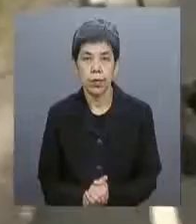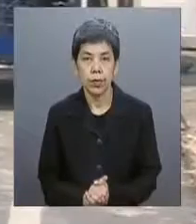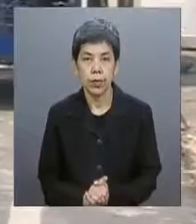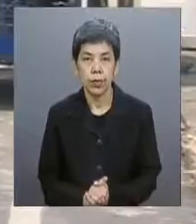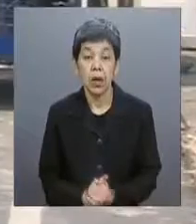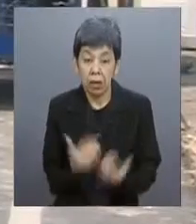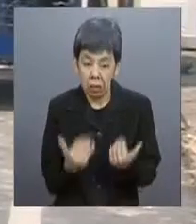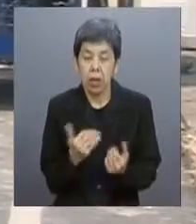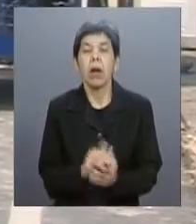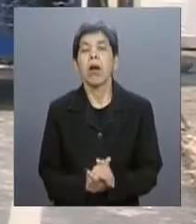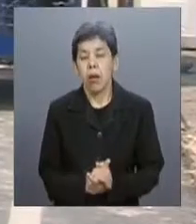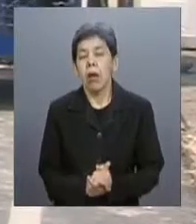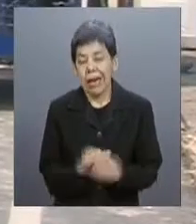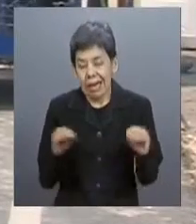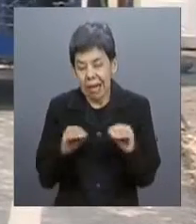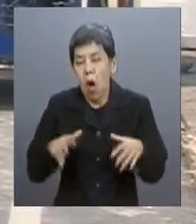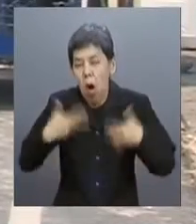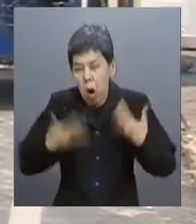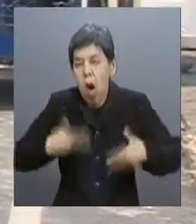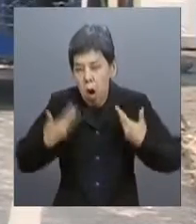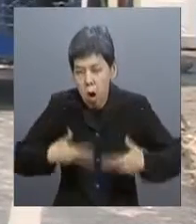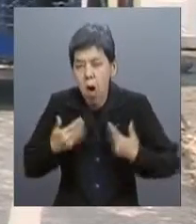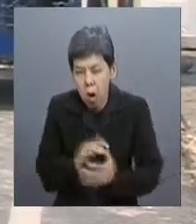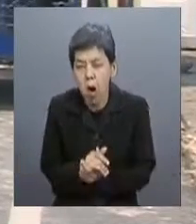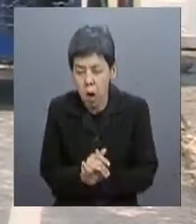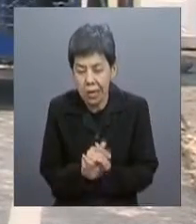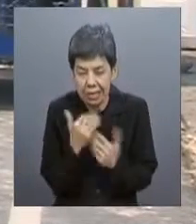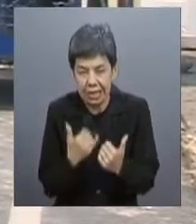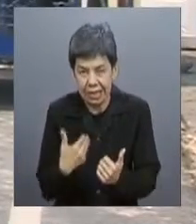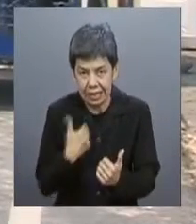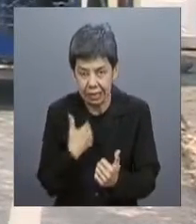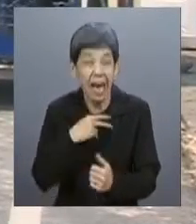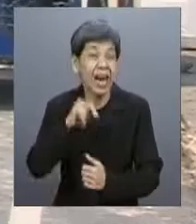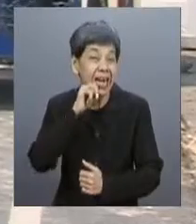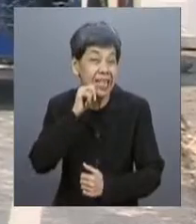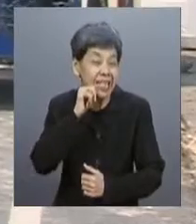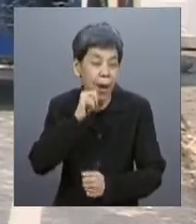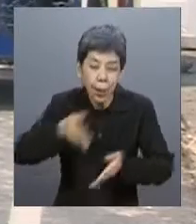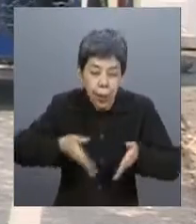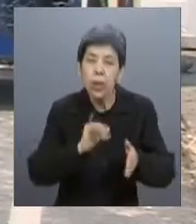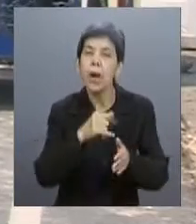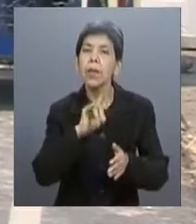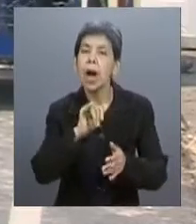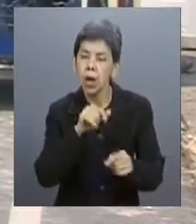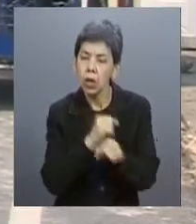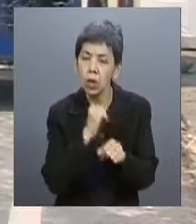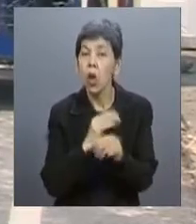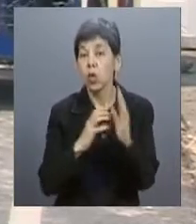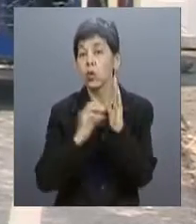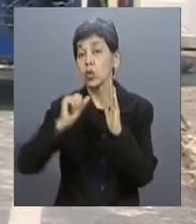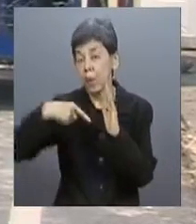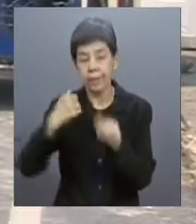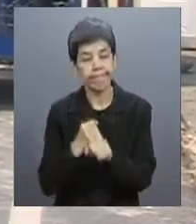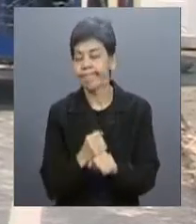ตอนนี้เริ่มเข้าสู่ฤดูแล้งอย่างเป็นทางการแล้วนะคะขณะที่ชาวบ้านที่ต้องใช้น้ำจากลุ่มน้ำเจ้าพระยาโดยตรงอย่างจังหวัดสุพรรณบุรี